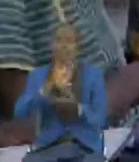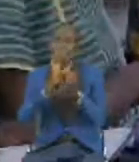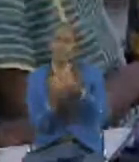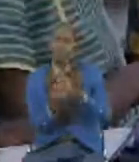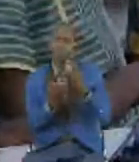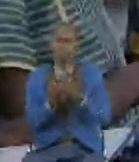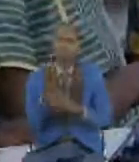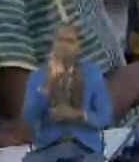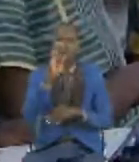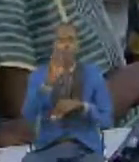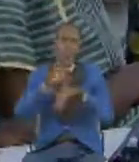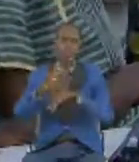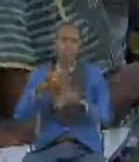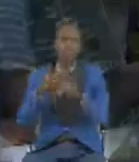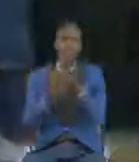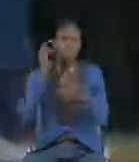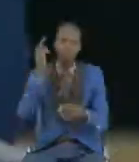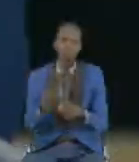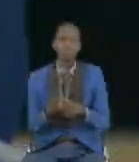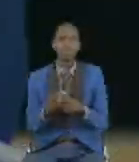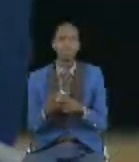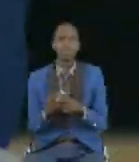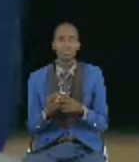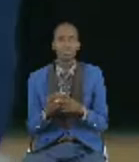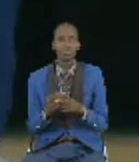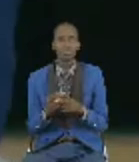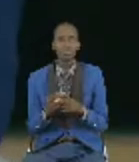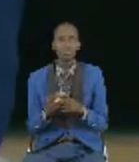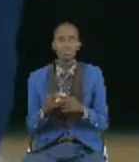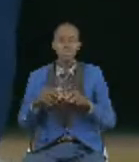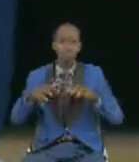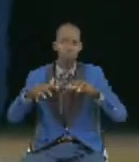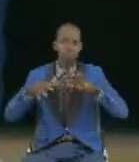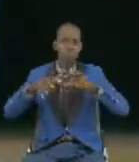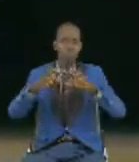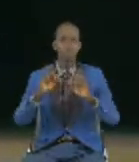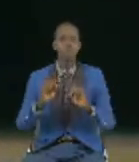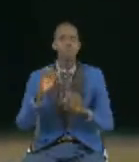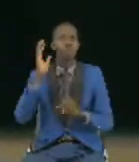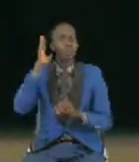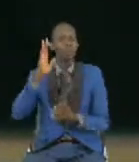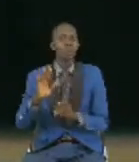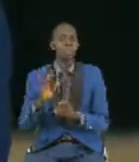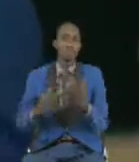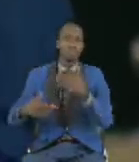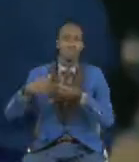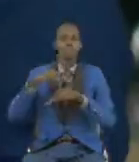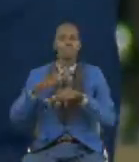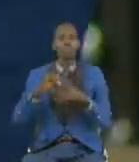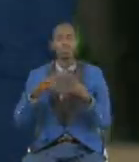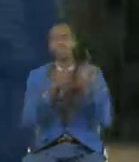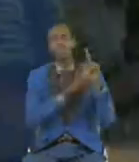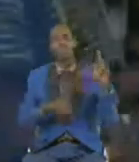ministère. Je dis, il y aura plus de conversion à travers ton ministère. Des multitudes seront transformées au nom